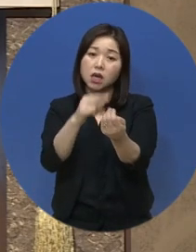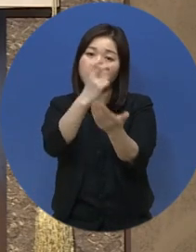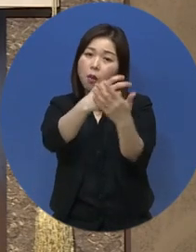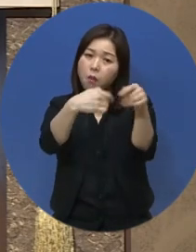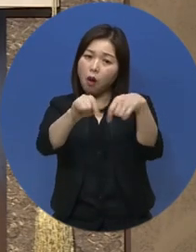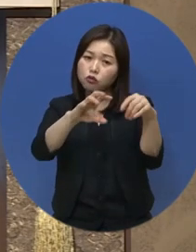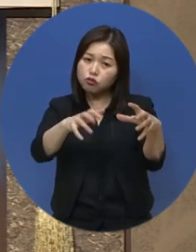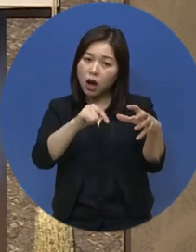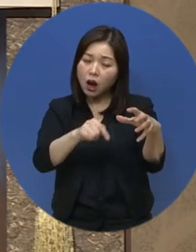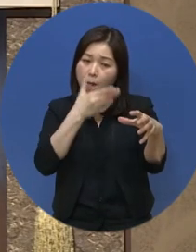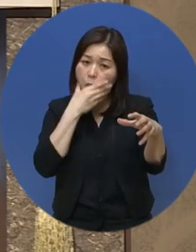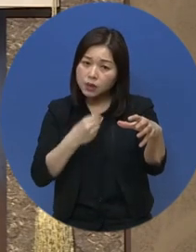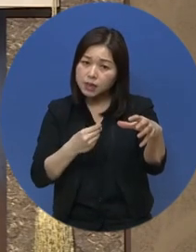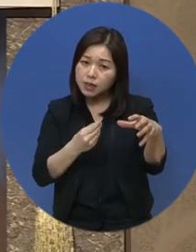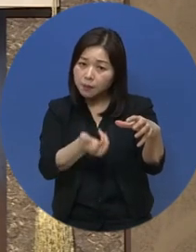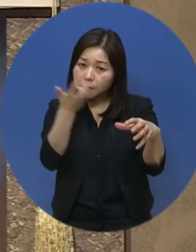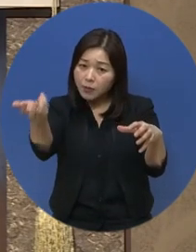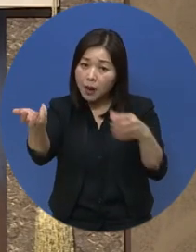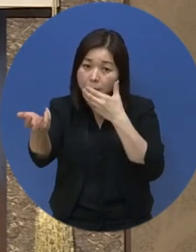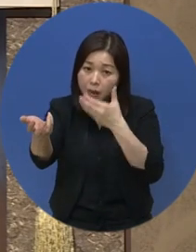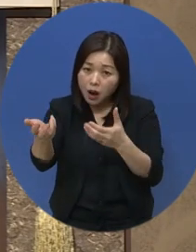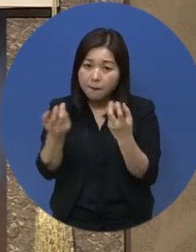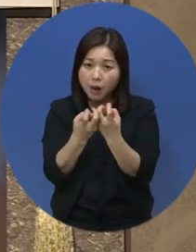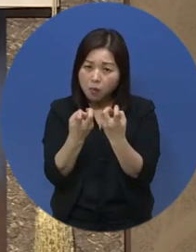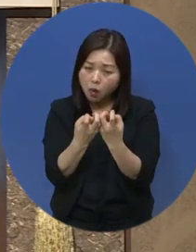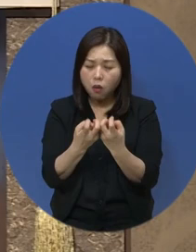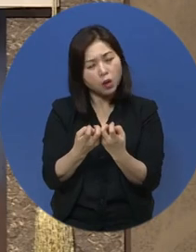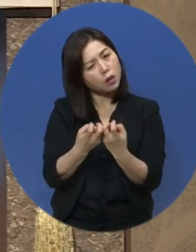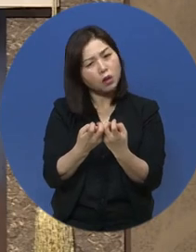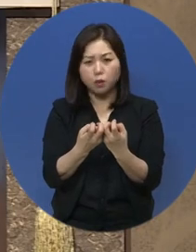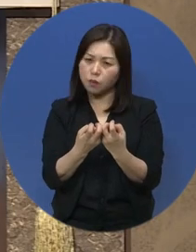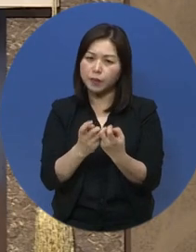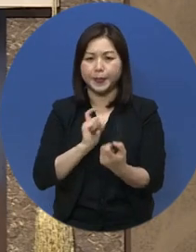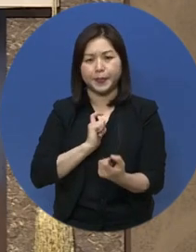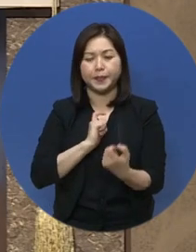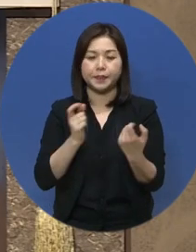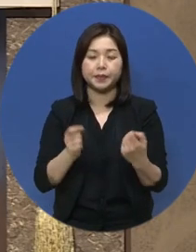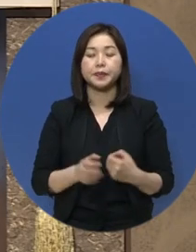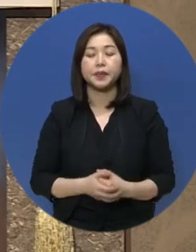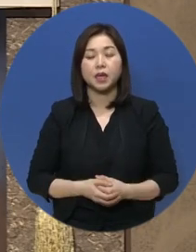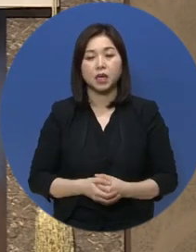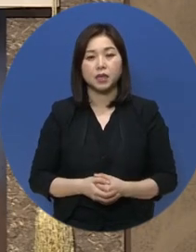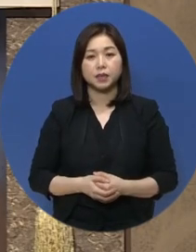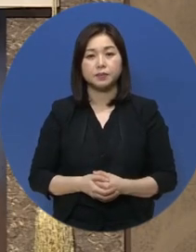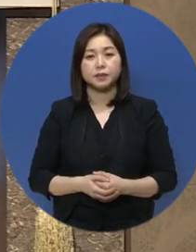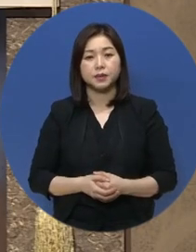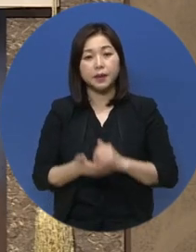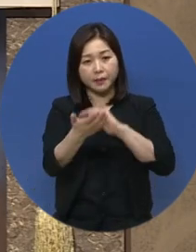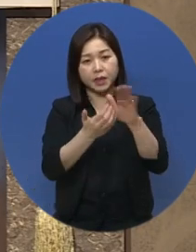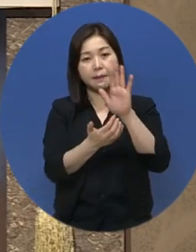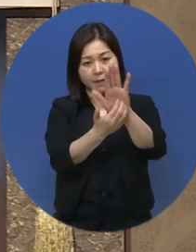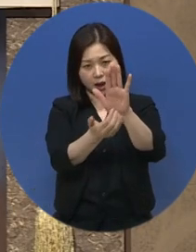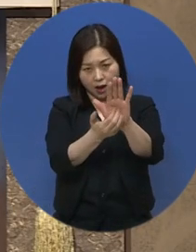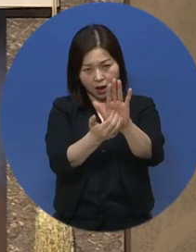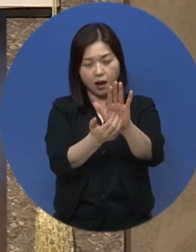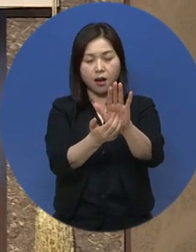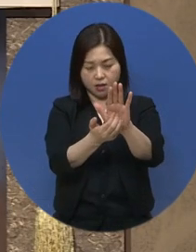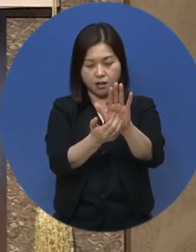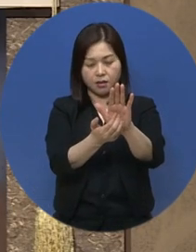법치국가의 정말 복지국가로 가는 길인가? 이런 의문도 좀 가지고 있는데 네. 좀 예방적 차원에서 좀